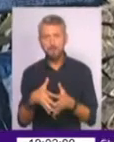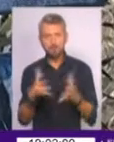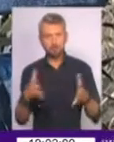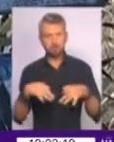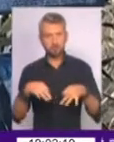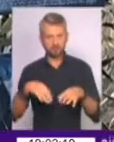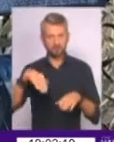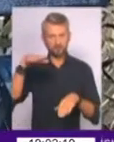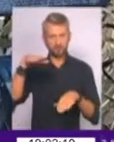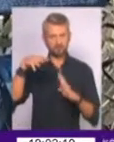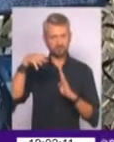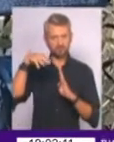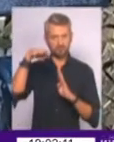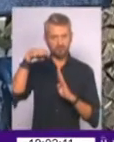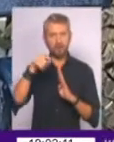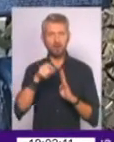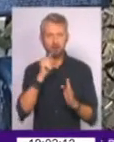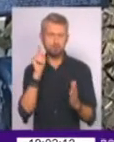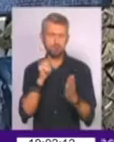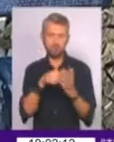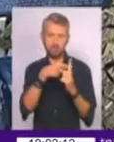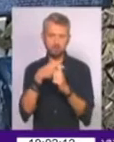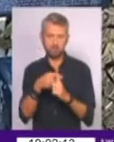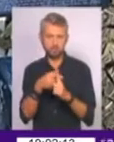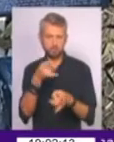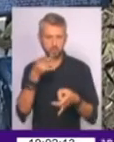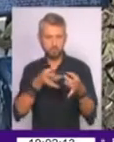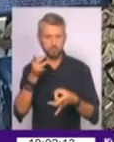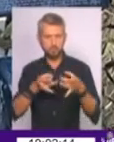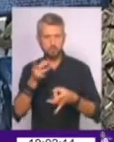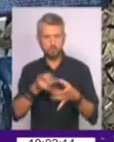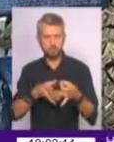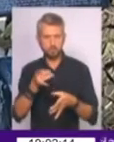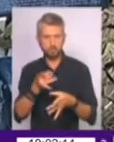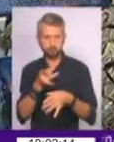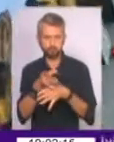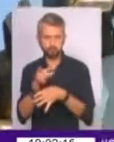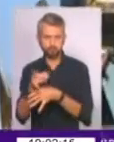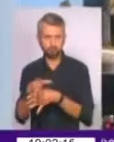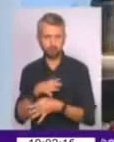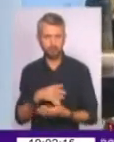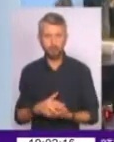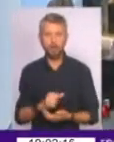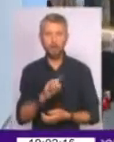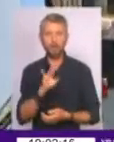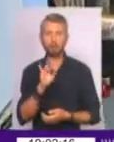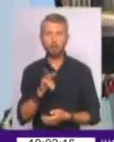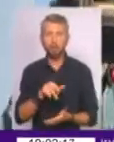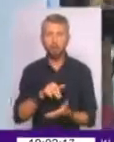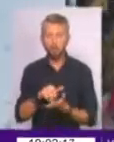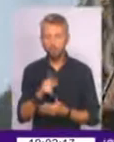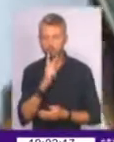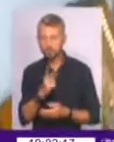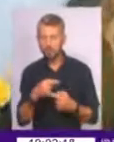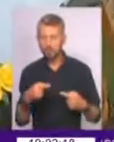зразу під приціл, ну і так їх і вибили з колони. Антон проходить повз речі загиблих у